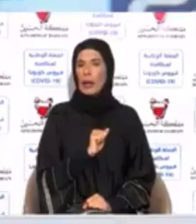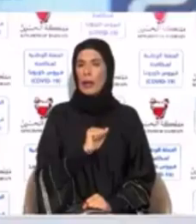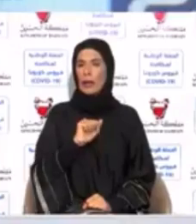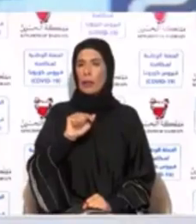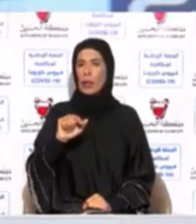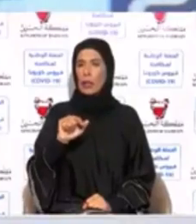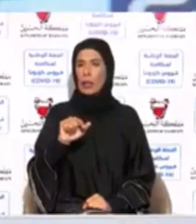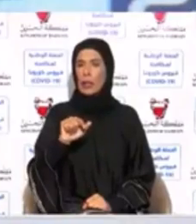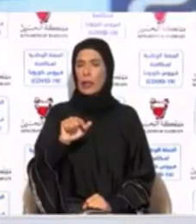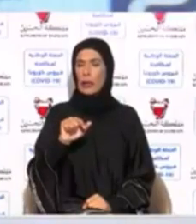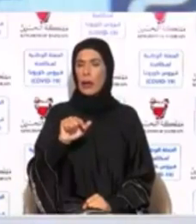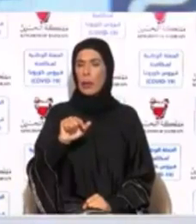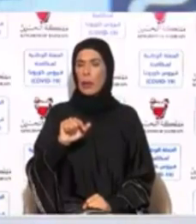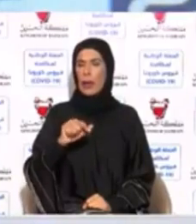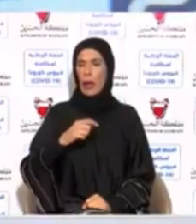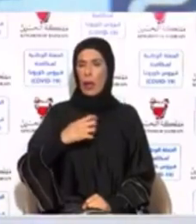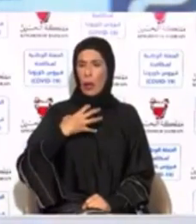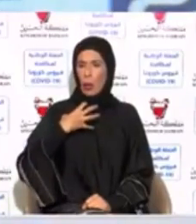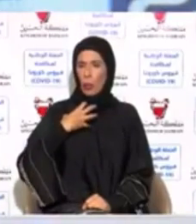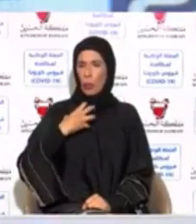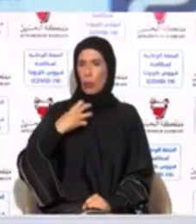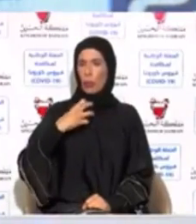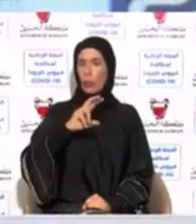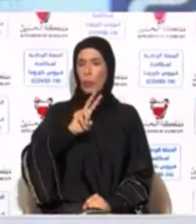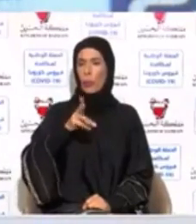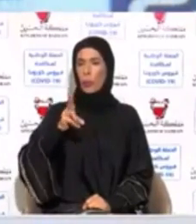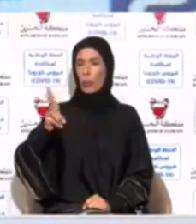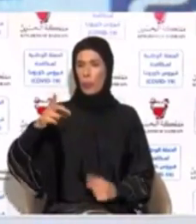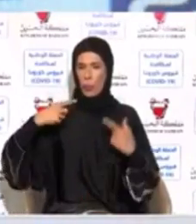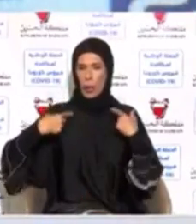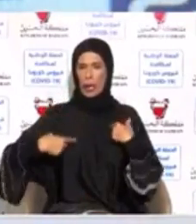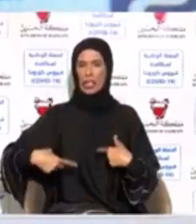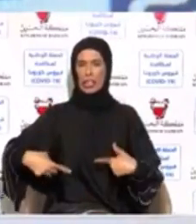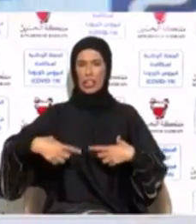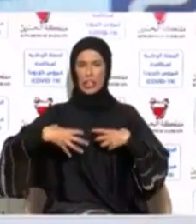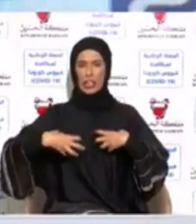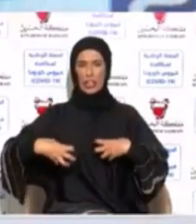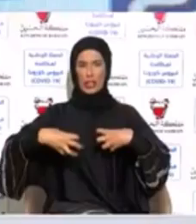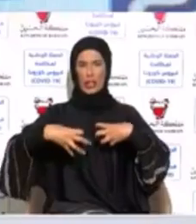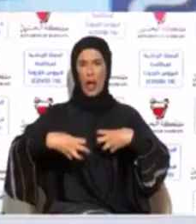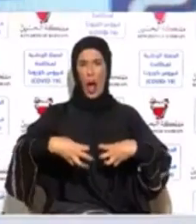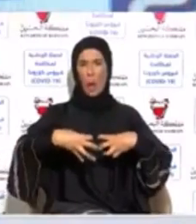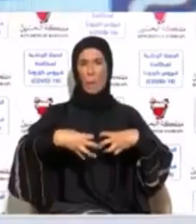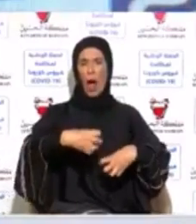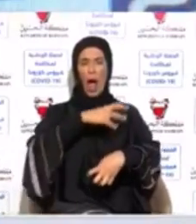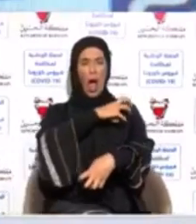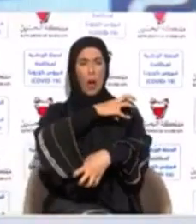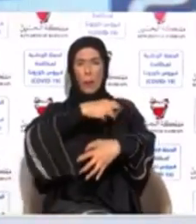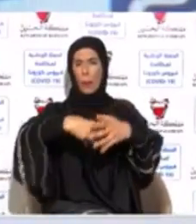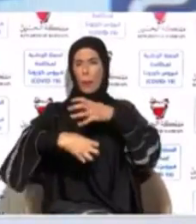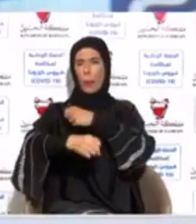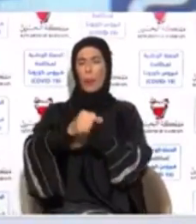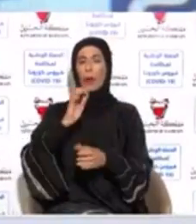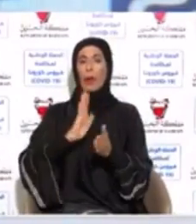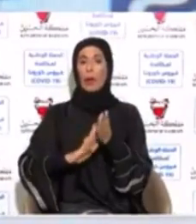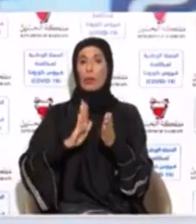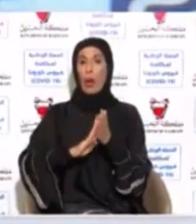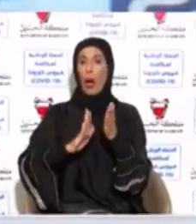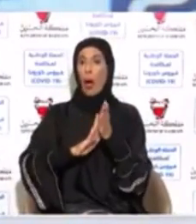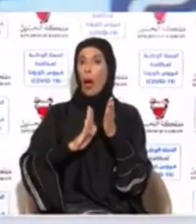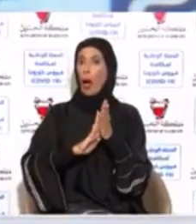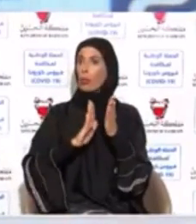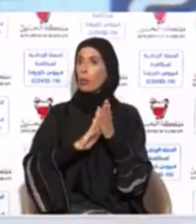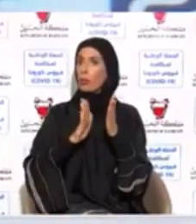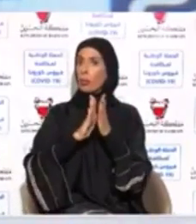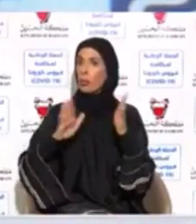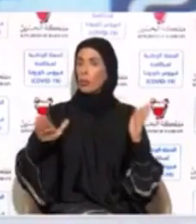Systemic Inflammatory Syndrome، يعني هو التهاب متعدد الأعضاء في أعضاء الجسم. هذا يكون درجة خطورته جدا عالية،